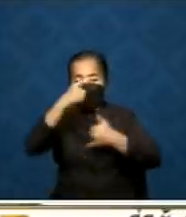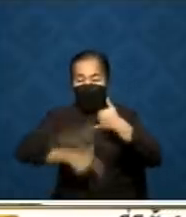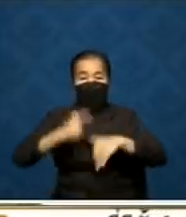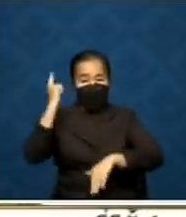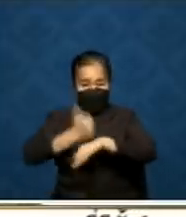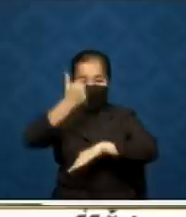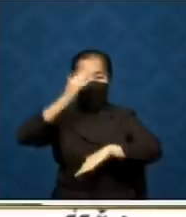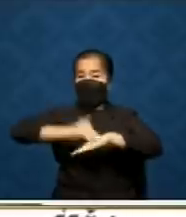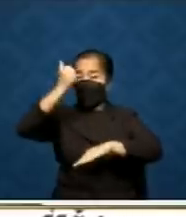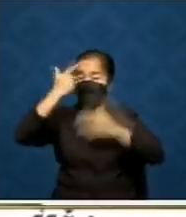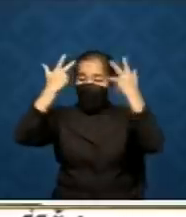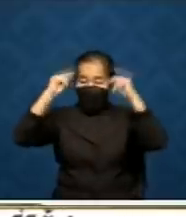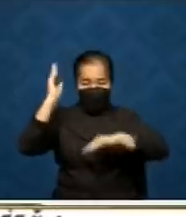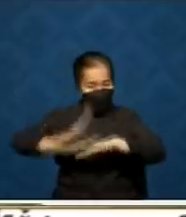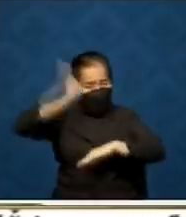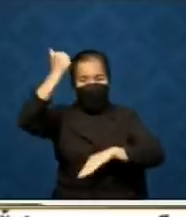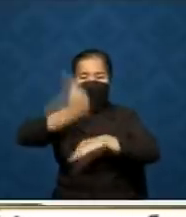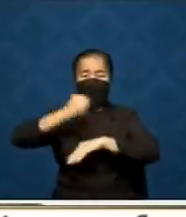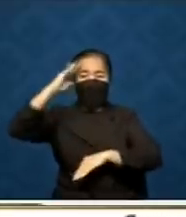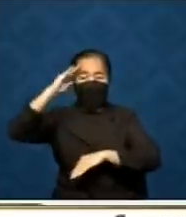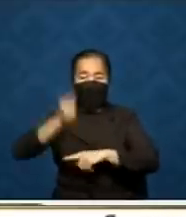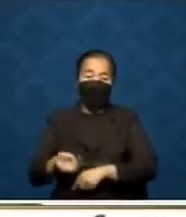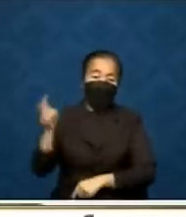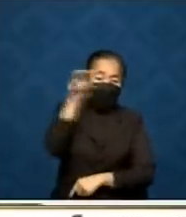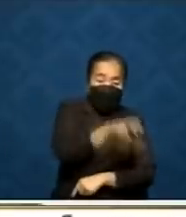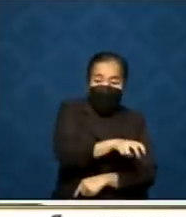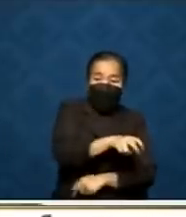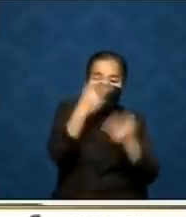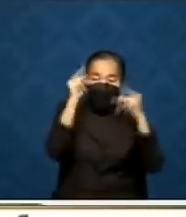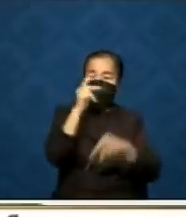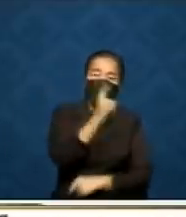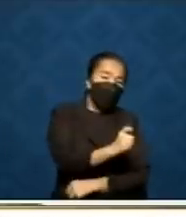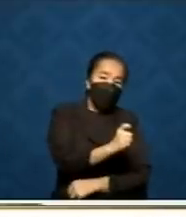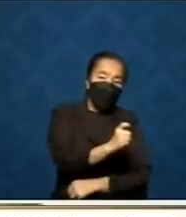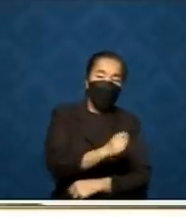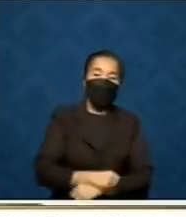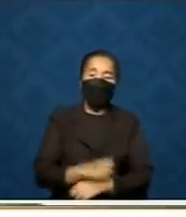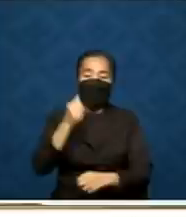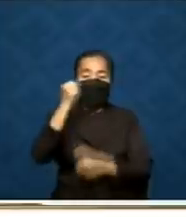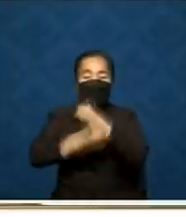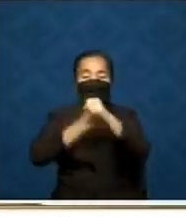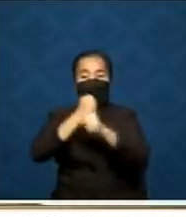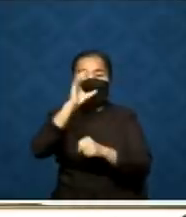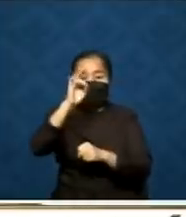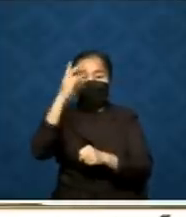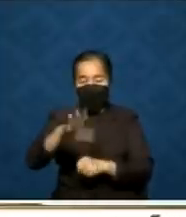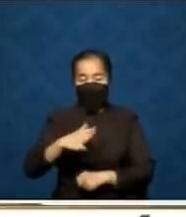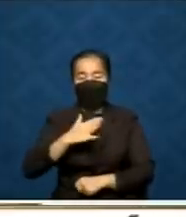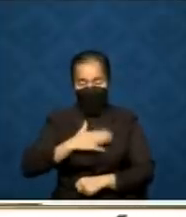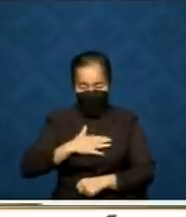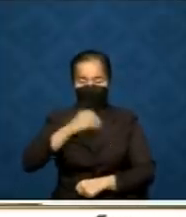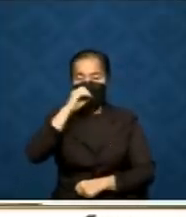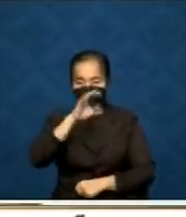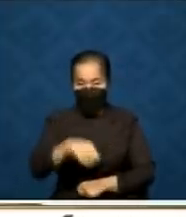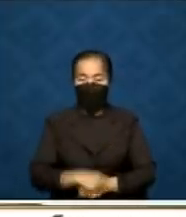เก่งจริงพอมาเป็นนายกเดี้ยมที่ 7ปีที่ผ่านมาเดี๋ยวผมจะบอกสุดท้าย